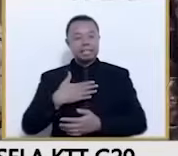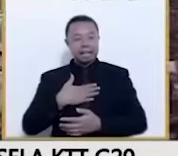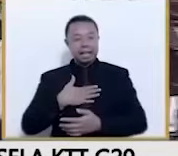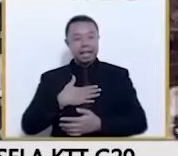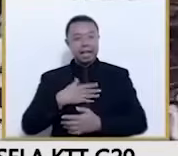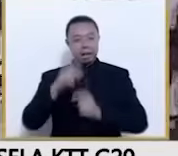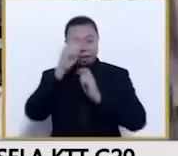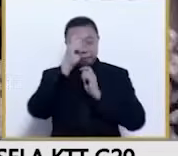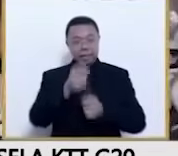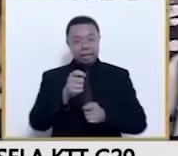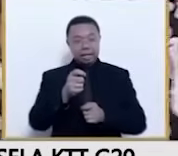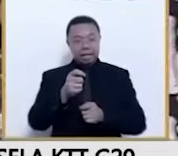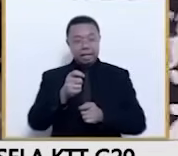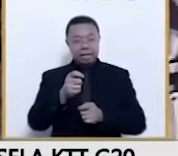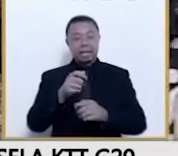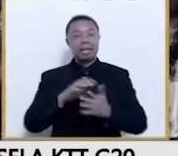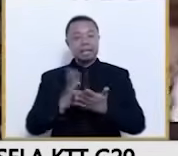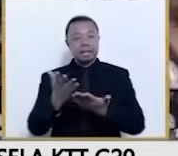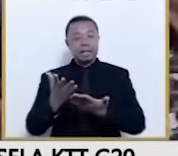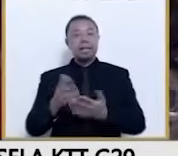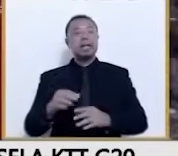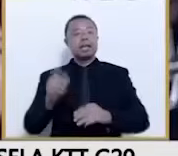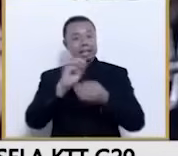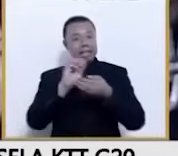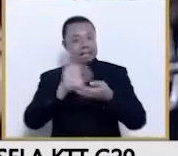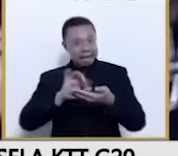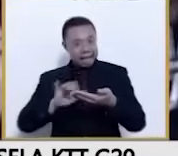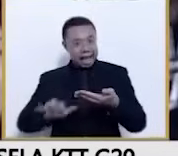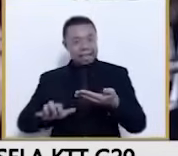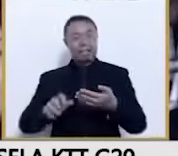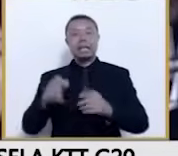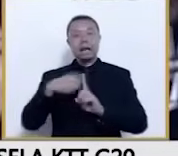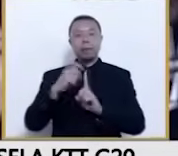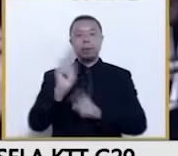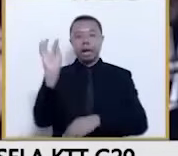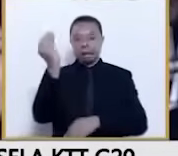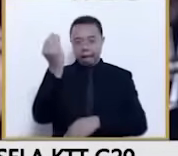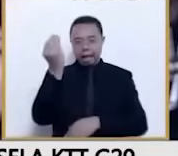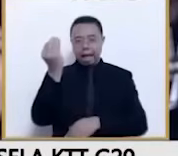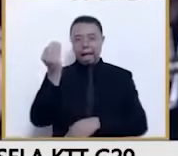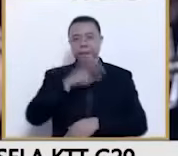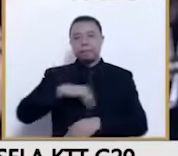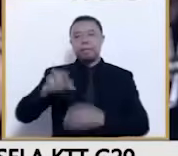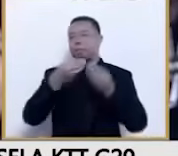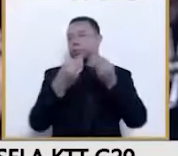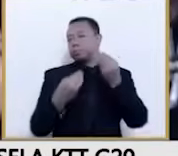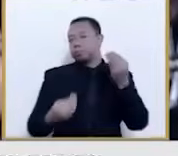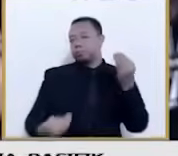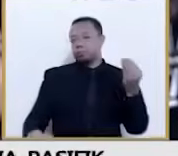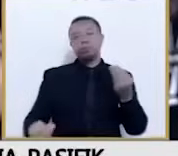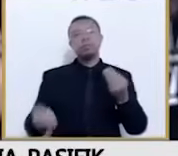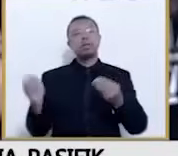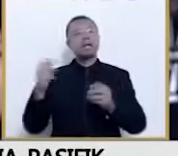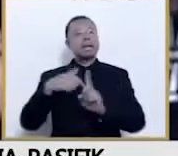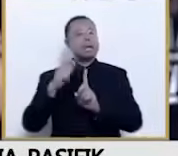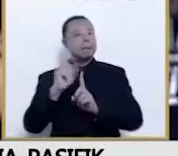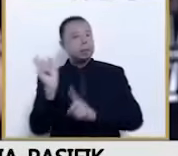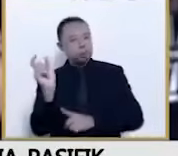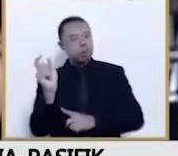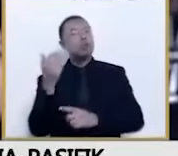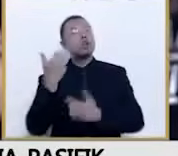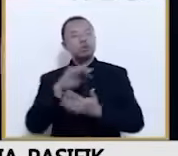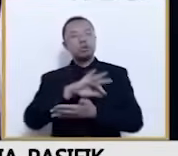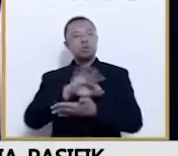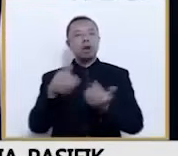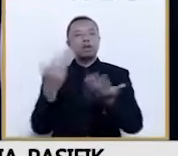Yang kami hormati Sekretaris KPU Provinsi DKI Jakarta berserta pejabat struktural dan fungsional yang